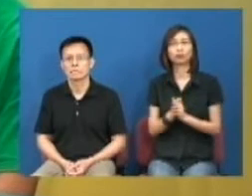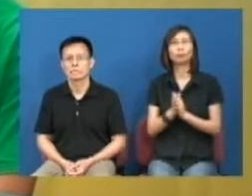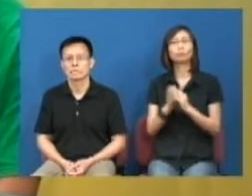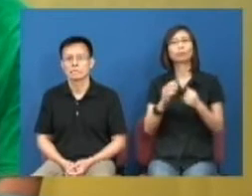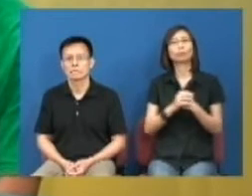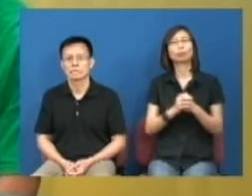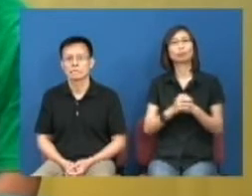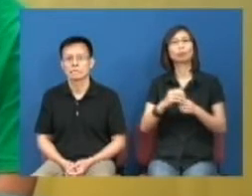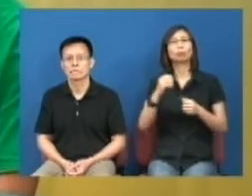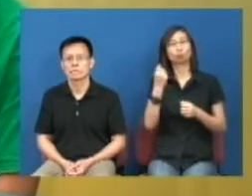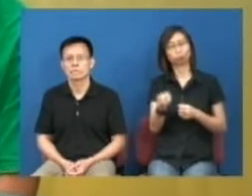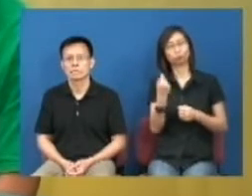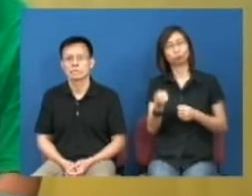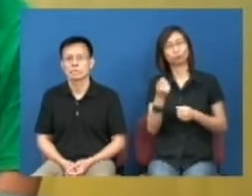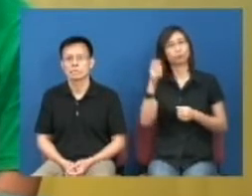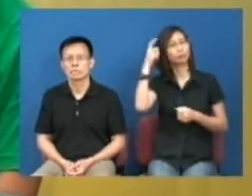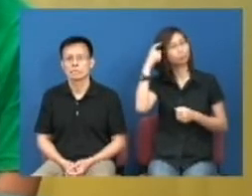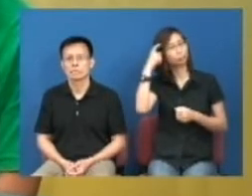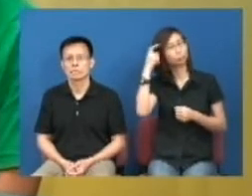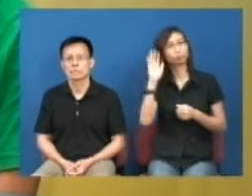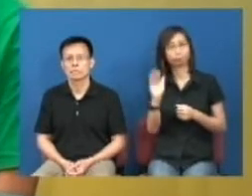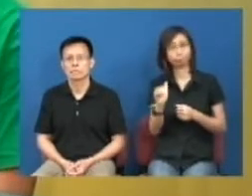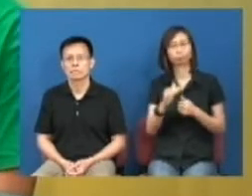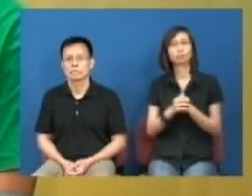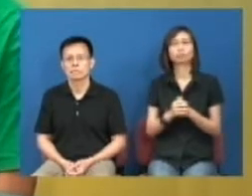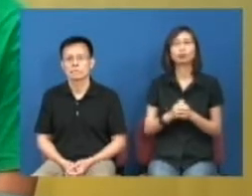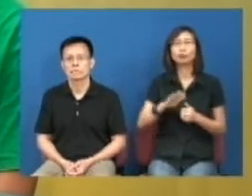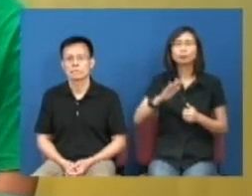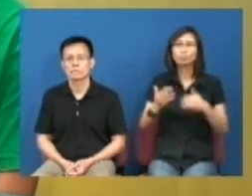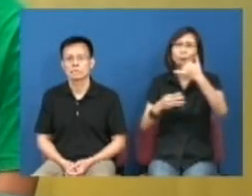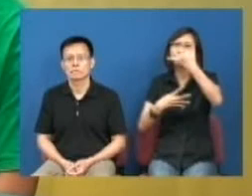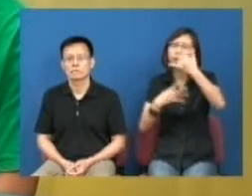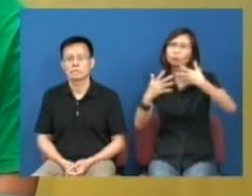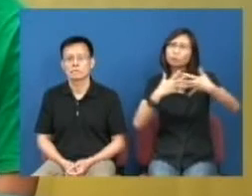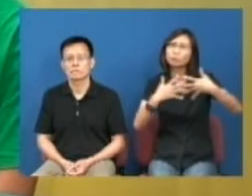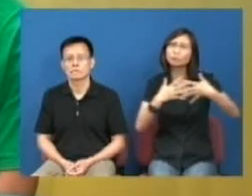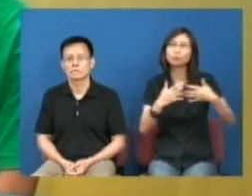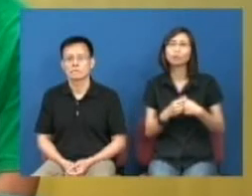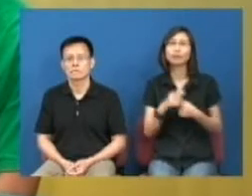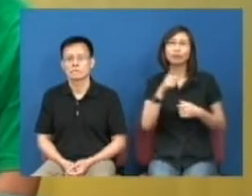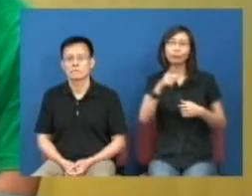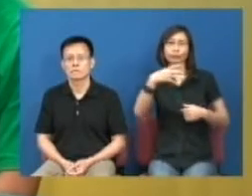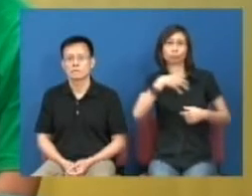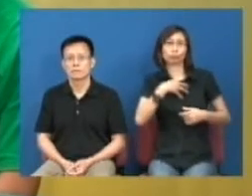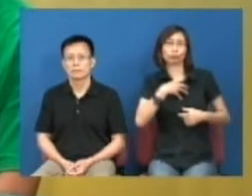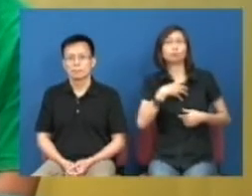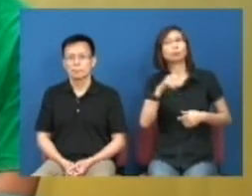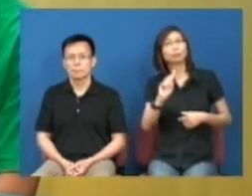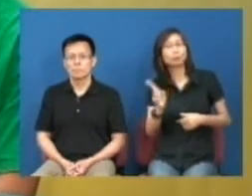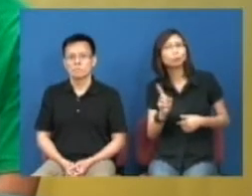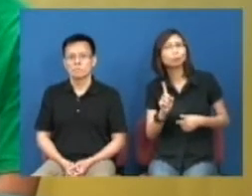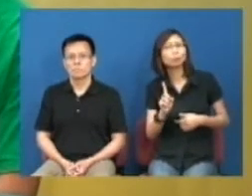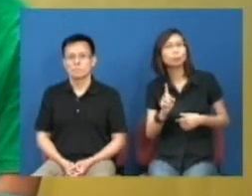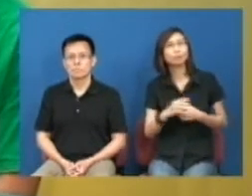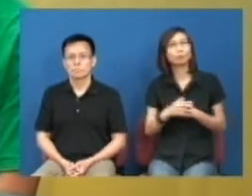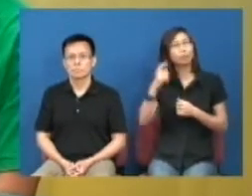難。咁但係究竟？你講六四事件的時候，其實反映到你是一個咩態度啊，或者你係咩個心態